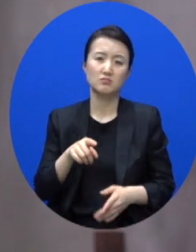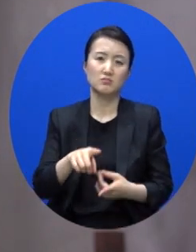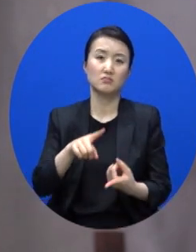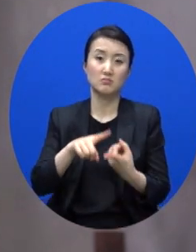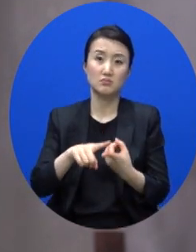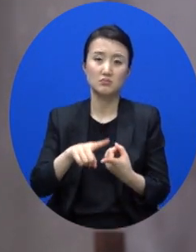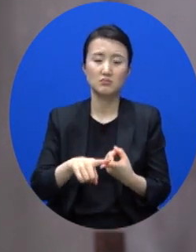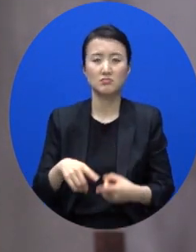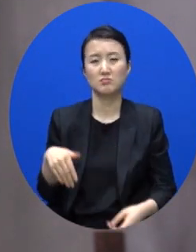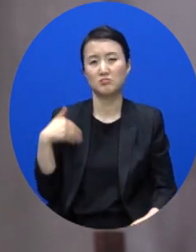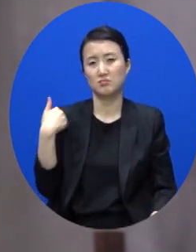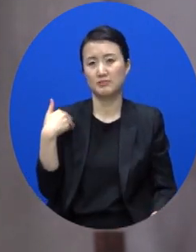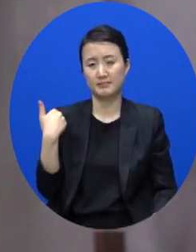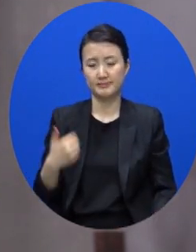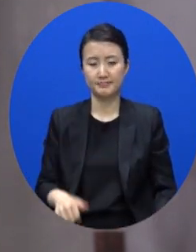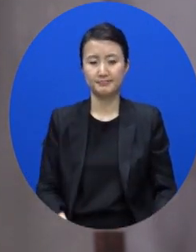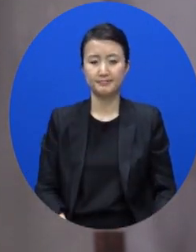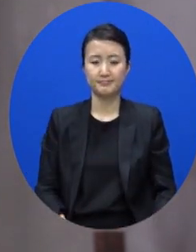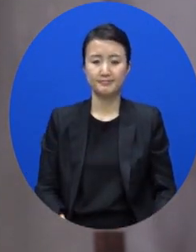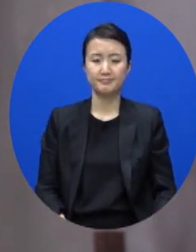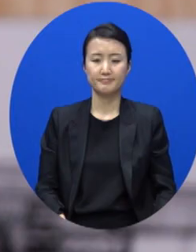이런 의미를 모릅니다.